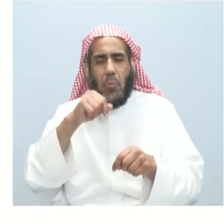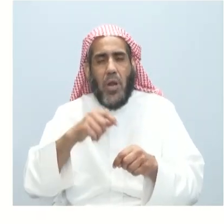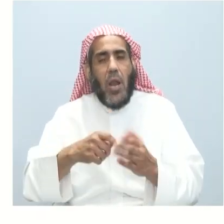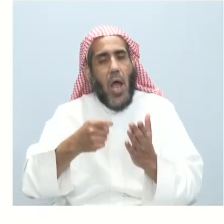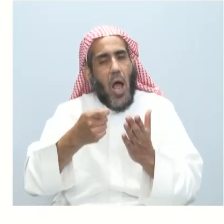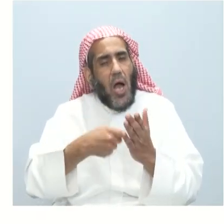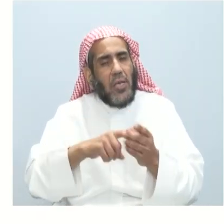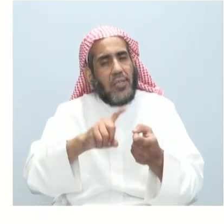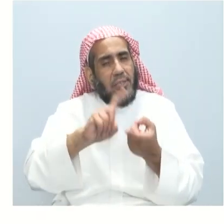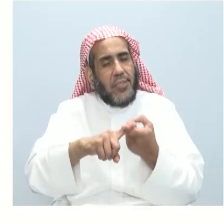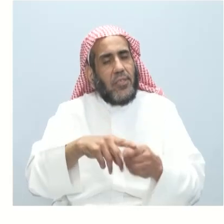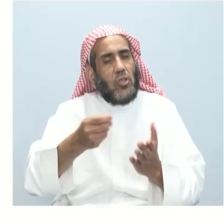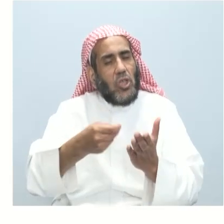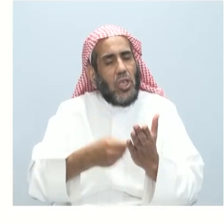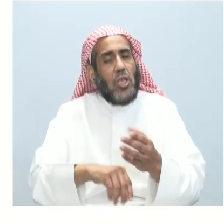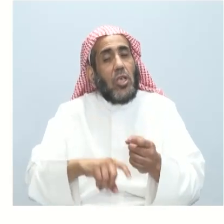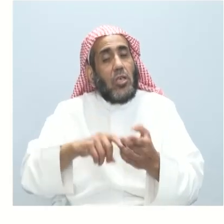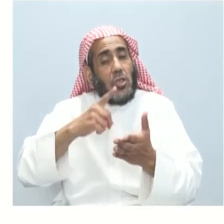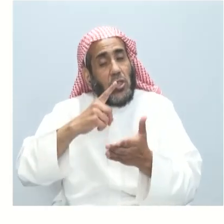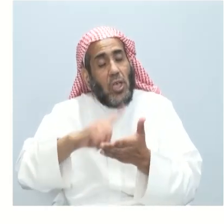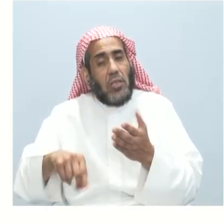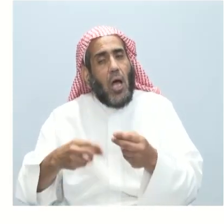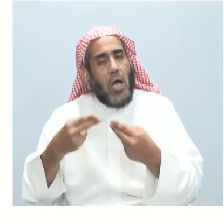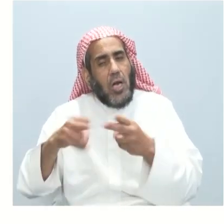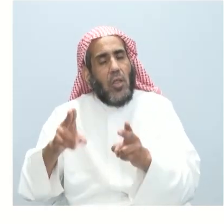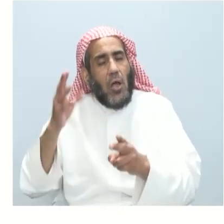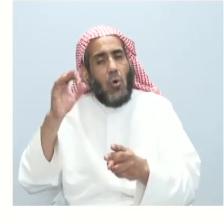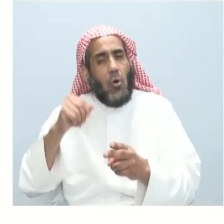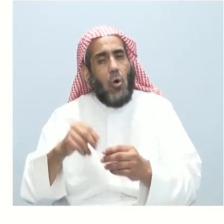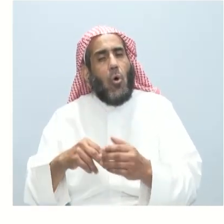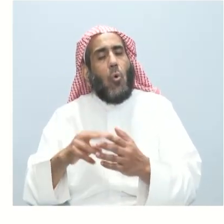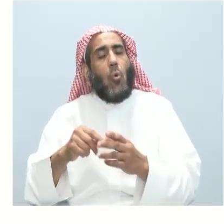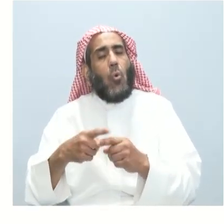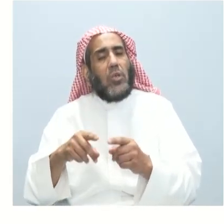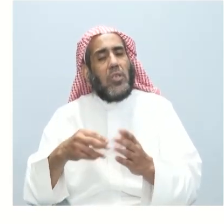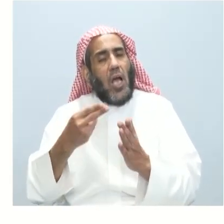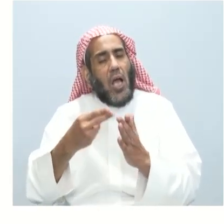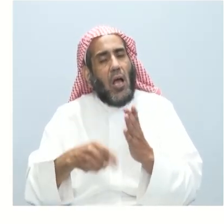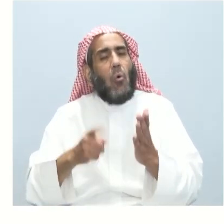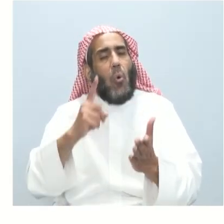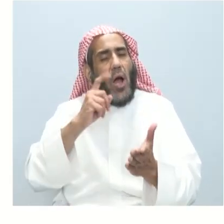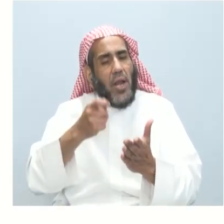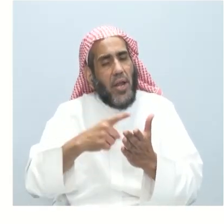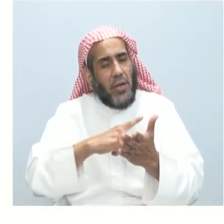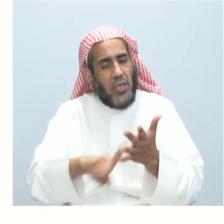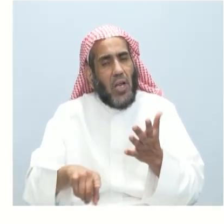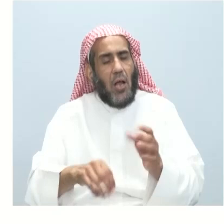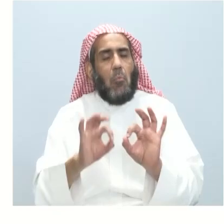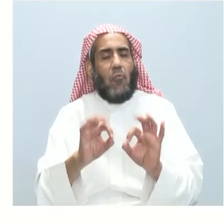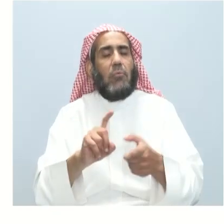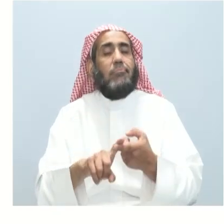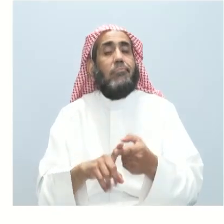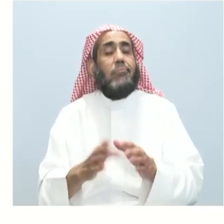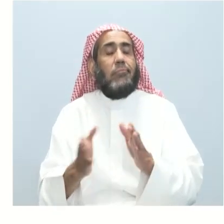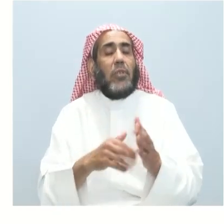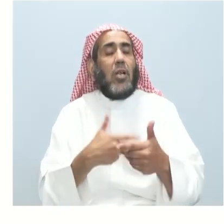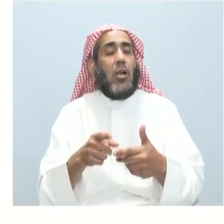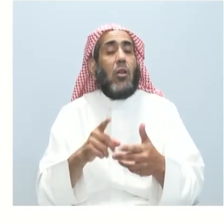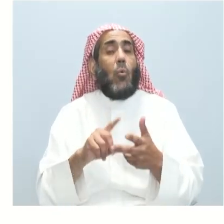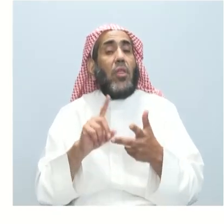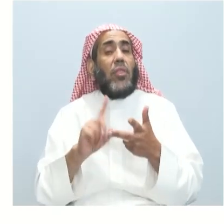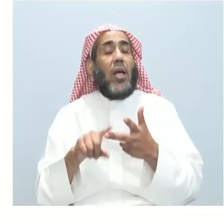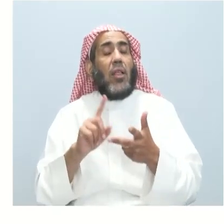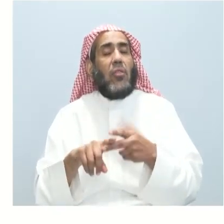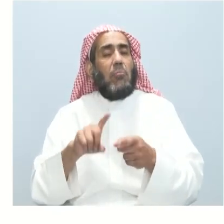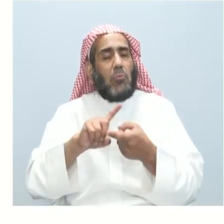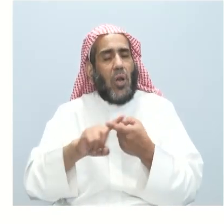عقد جديد يشترط في رضا المراه وسائر شروط النكاح المعتبره ناتي الى النوع الثالث